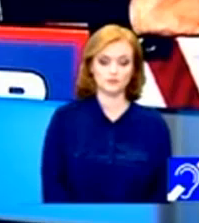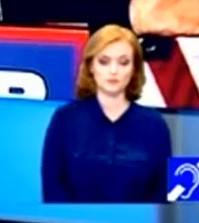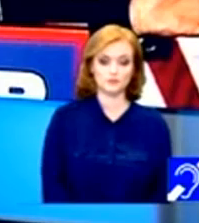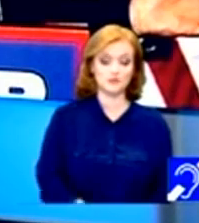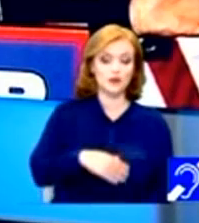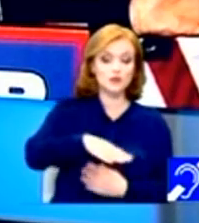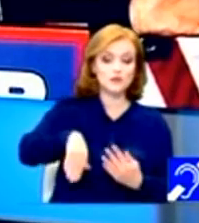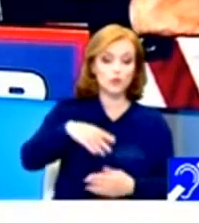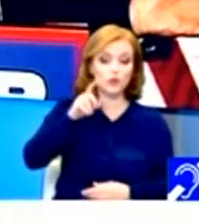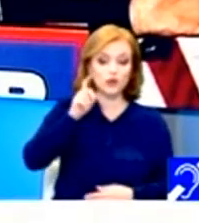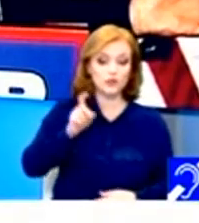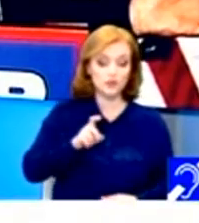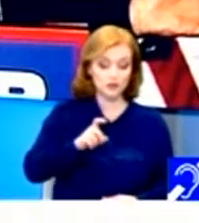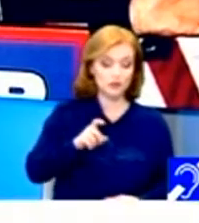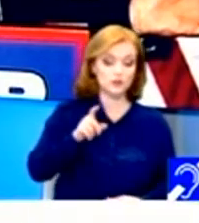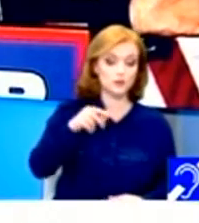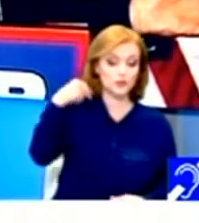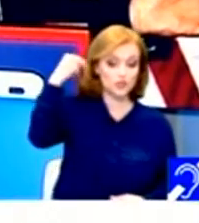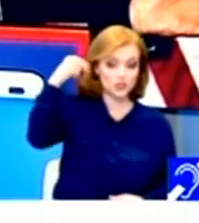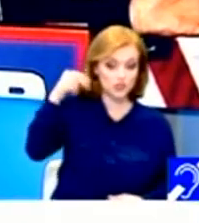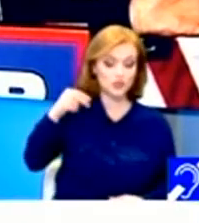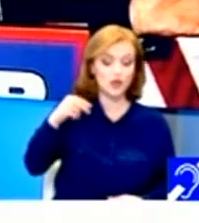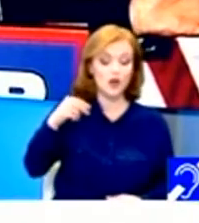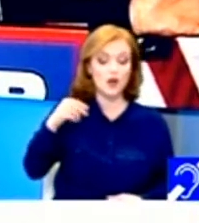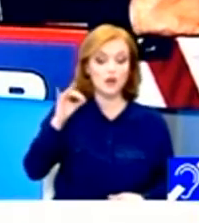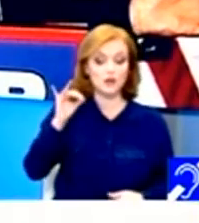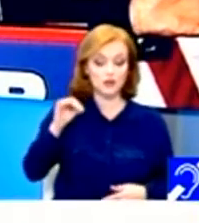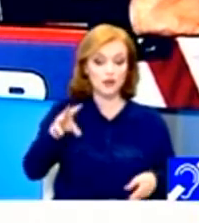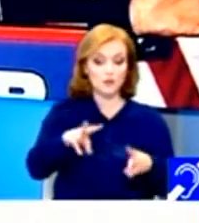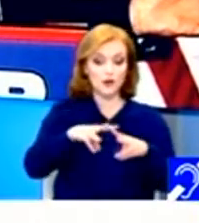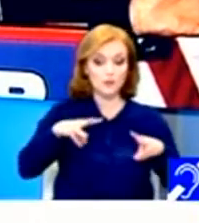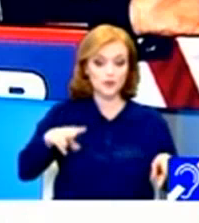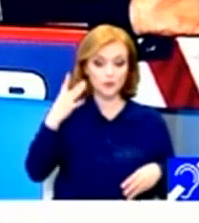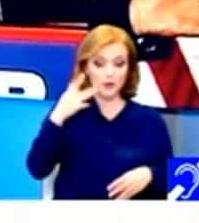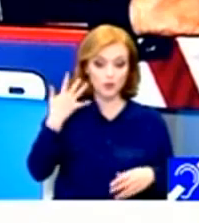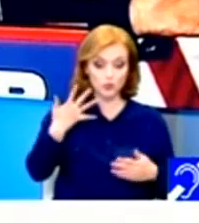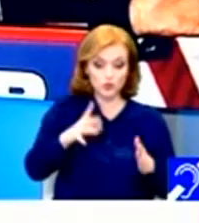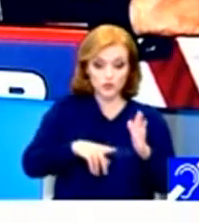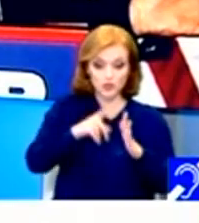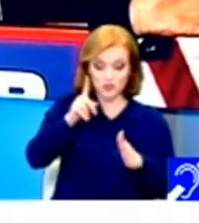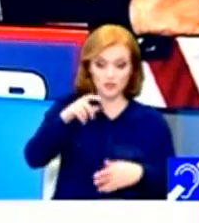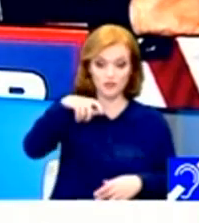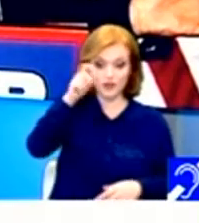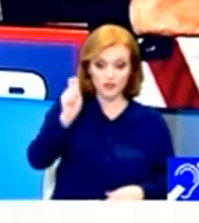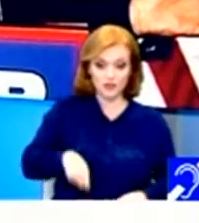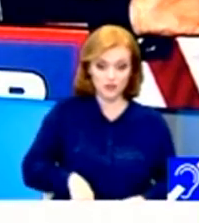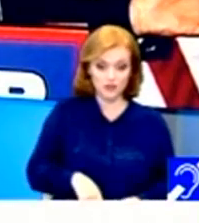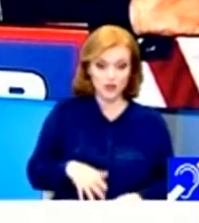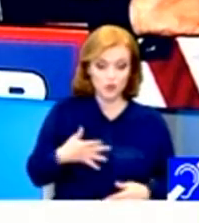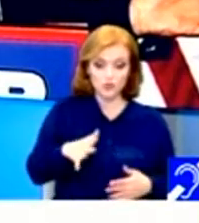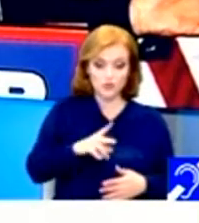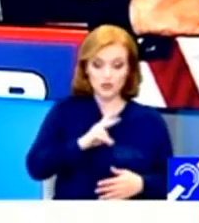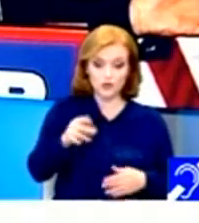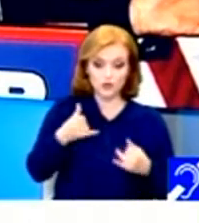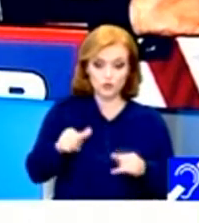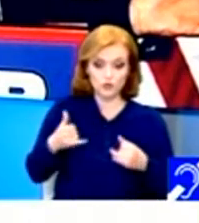În scandalul Ucraina dintre președintele Trump și Congresul American, războiul este deja declarat. Așa că nu e mirat pe nimeni ultimul